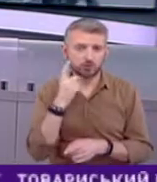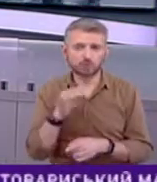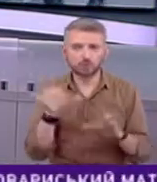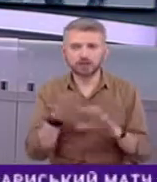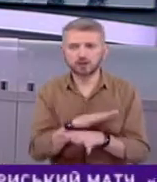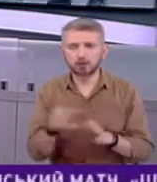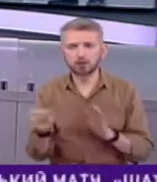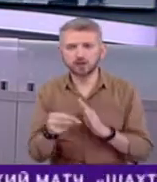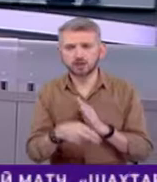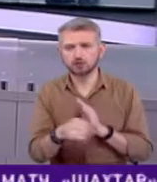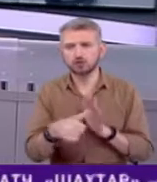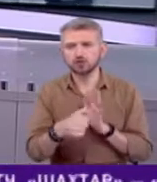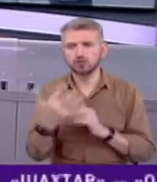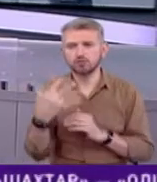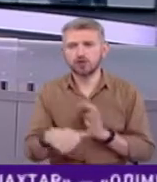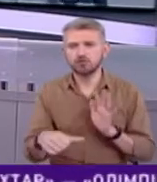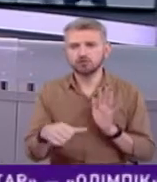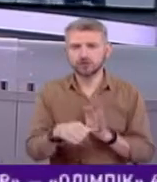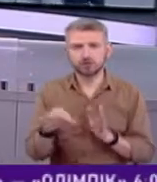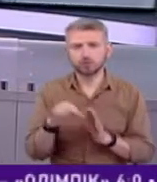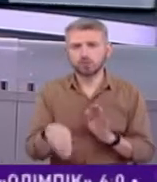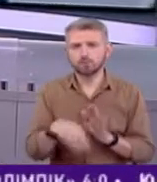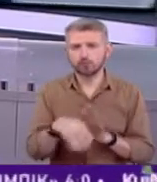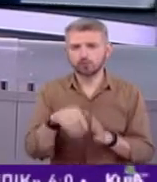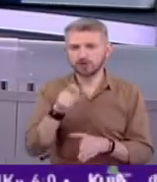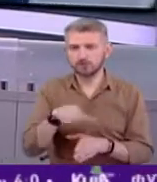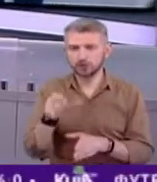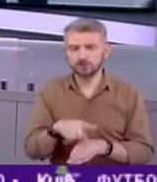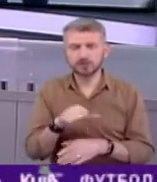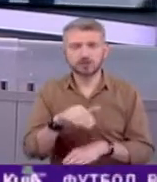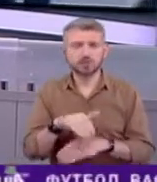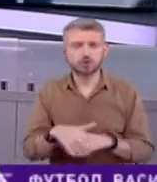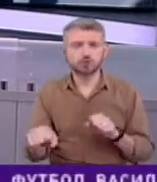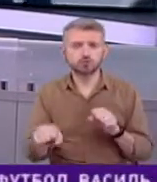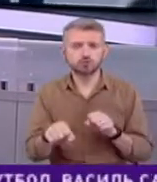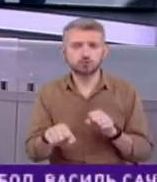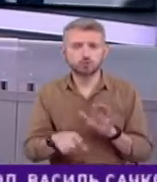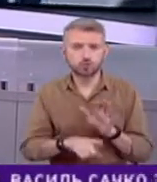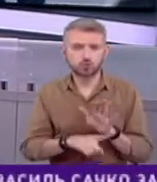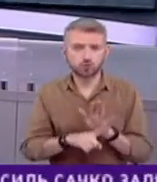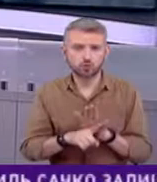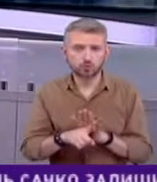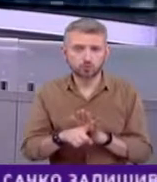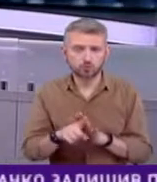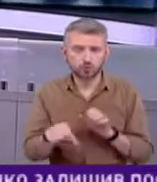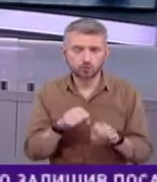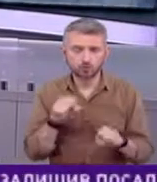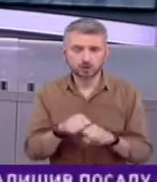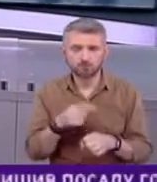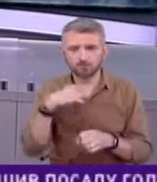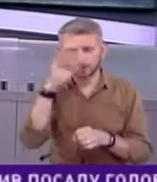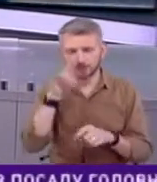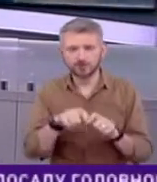незаконну агітацію та 656 про підкуп виборців. За фактом порушили порушень у поліції